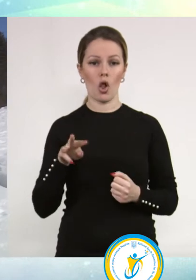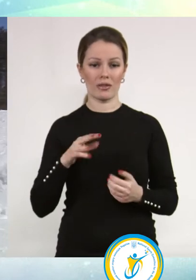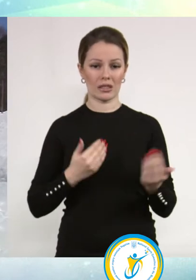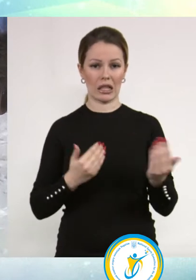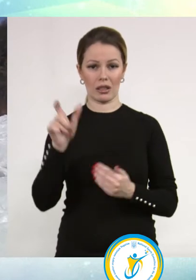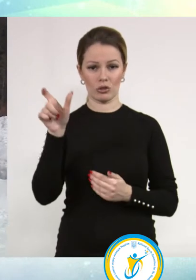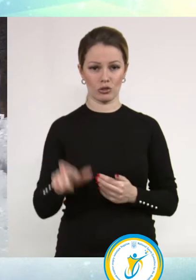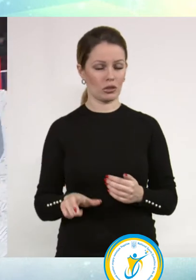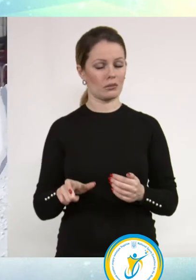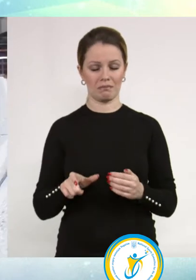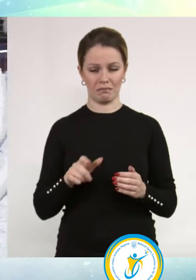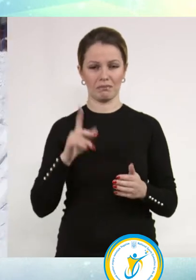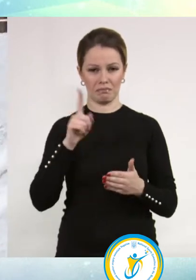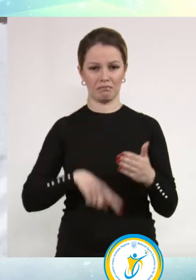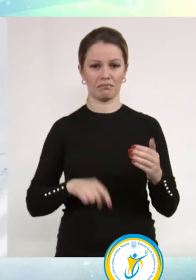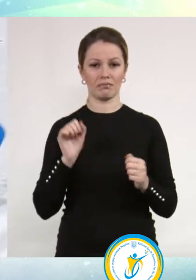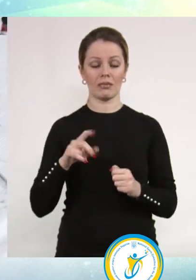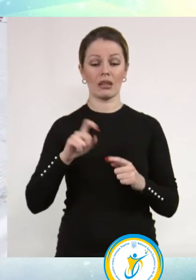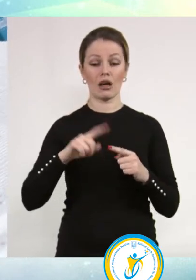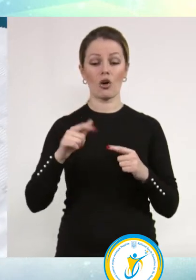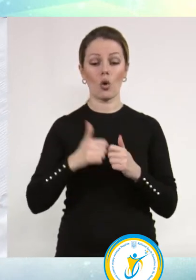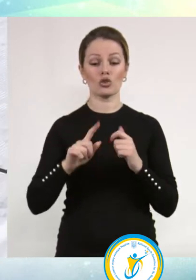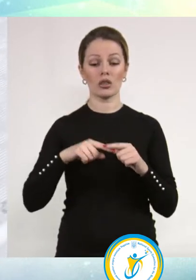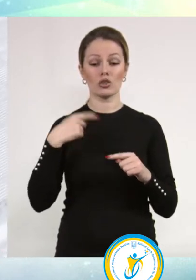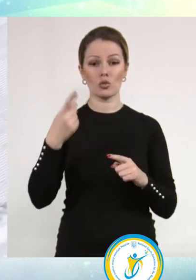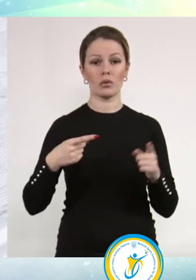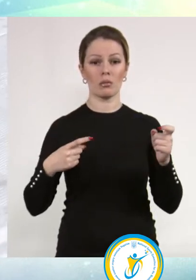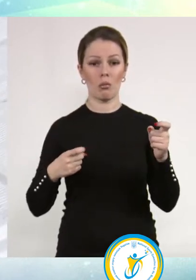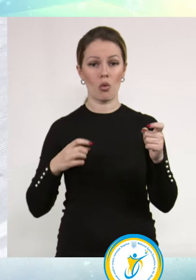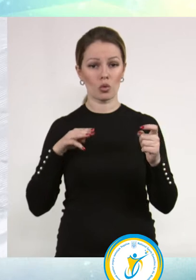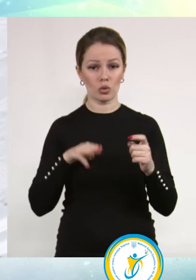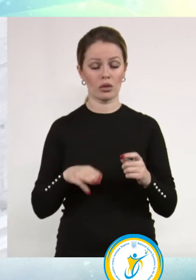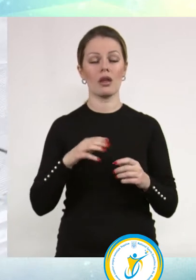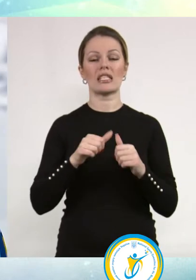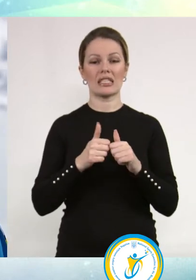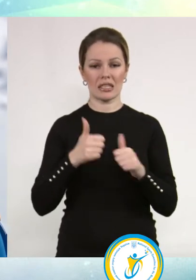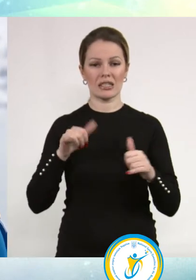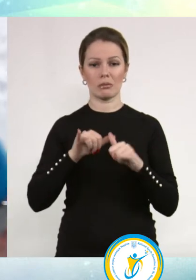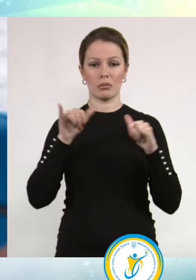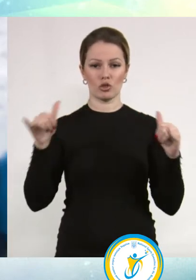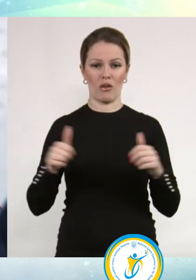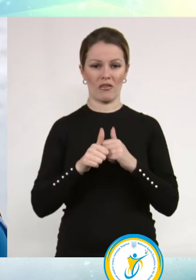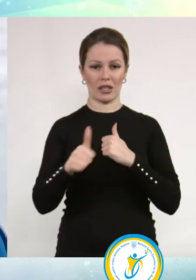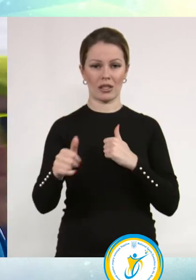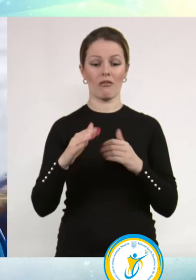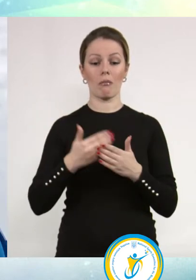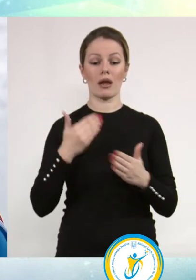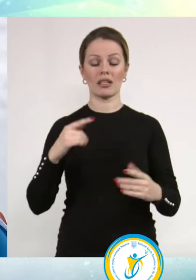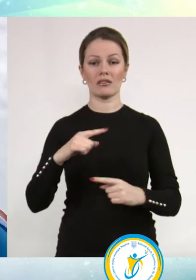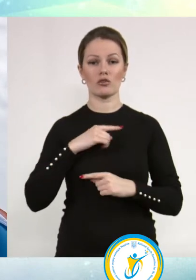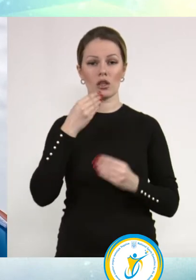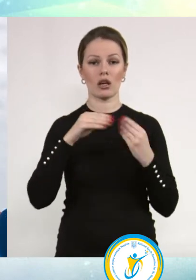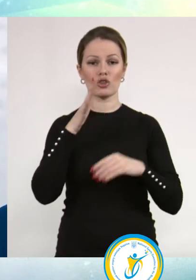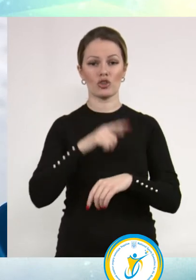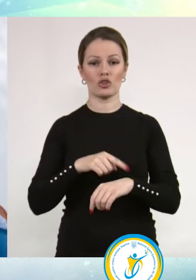лижник розвіював стрімко. На кожному наступному контрольному пункті Яровий лише збільшував відрив. Перед фінішем українця